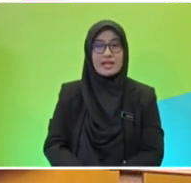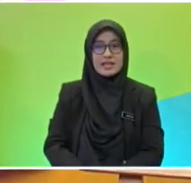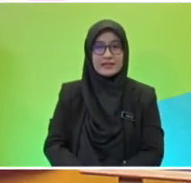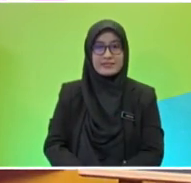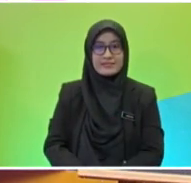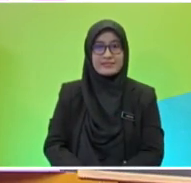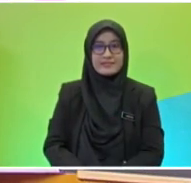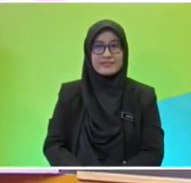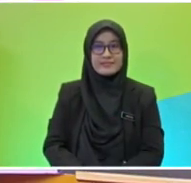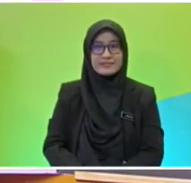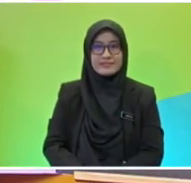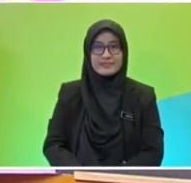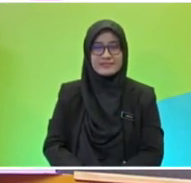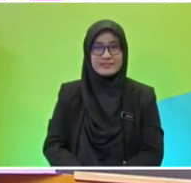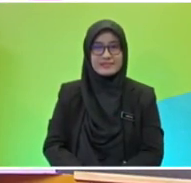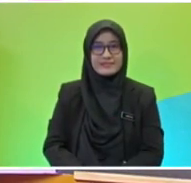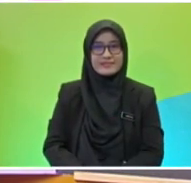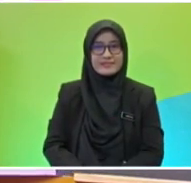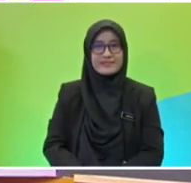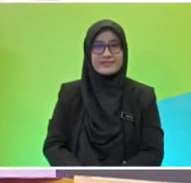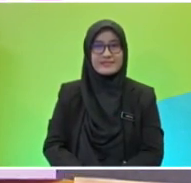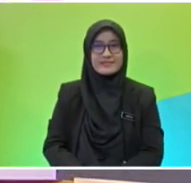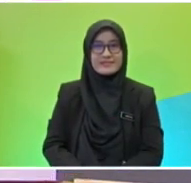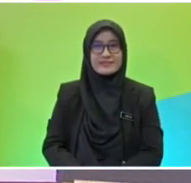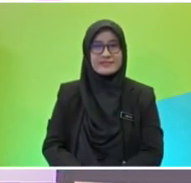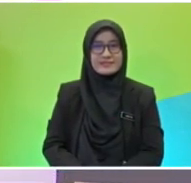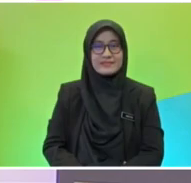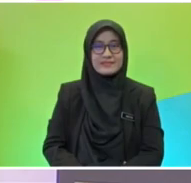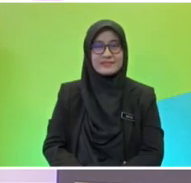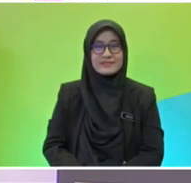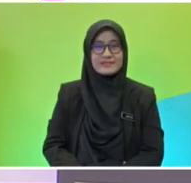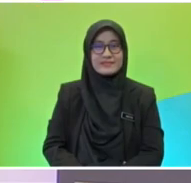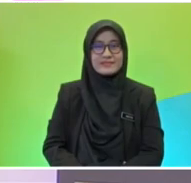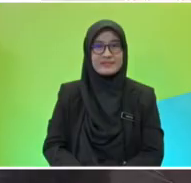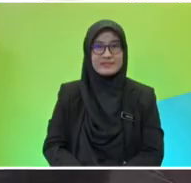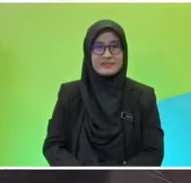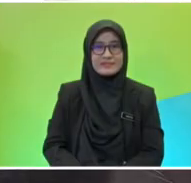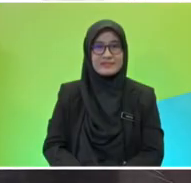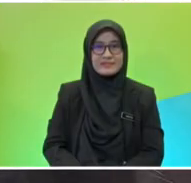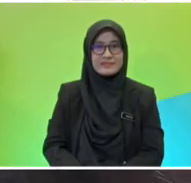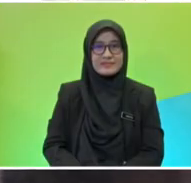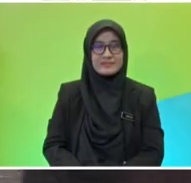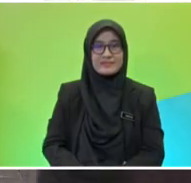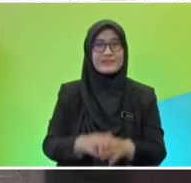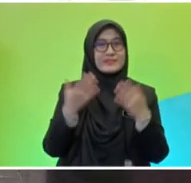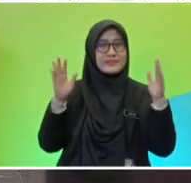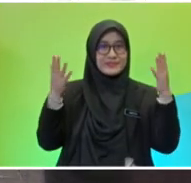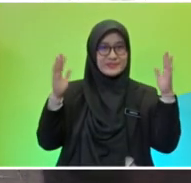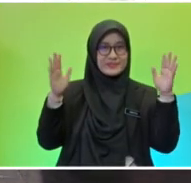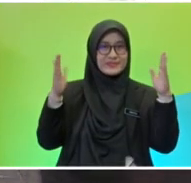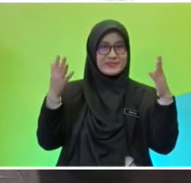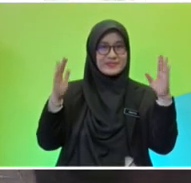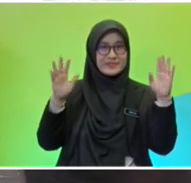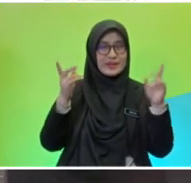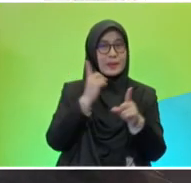punya belalai itu pun ke kiri ke kanan, ke kiri ke kanan. Cikgu, ini betul kan? Betul. Tepuk tangan untuk Akmal, dapatlah